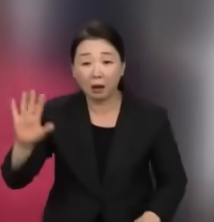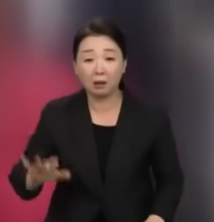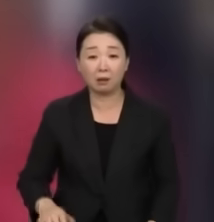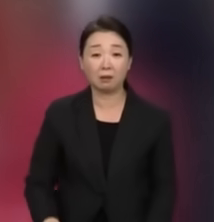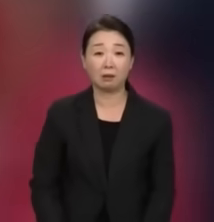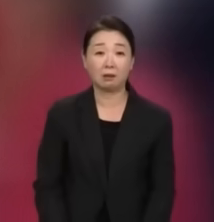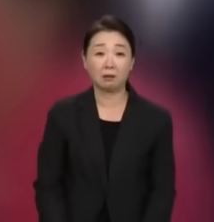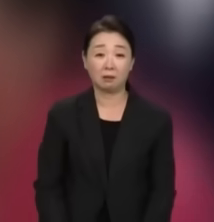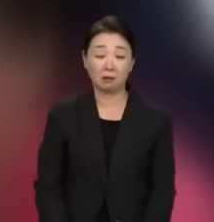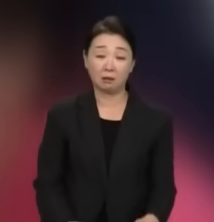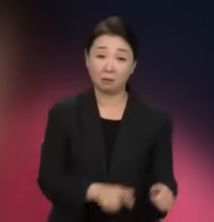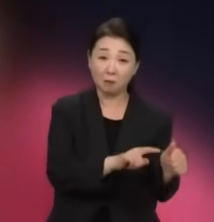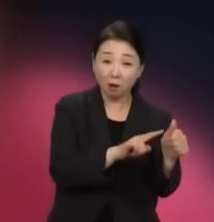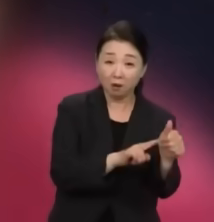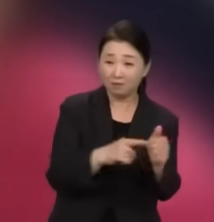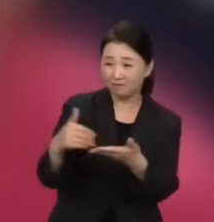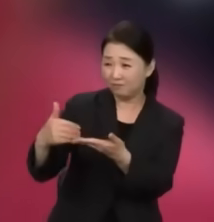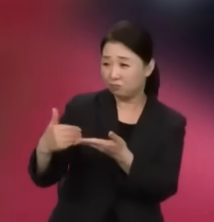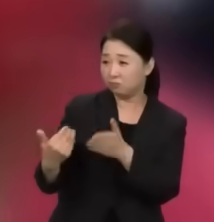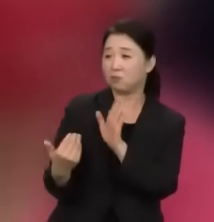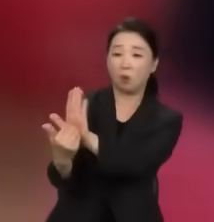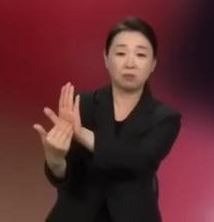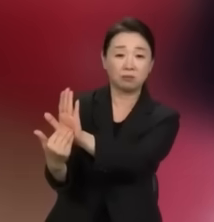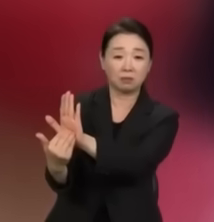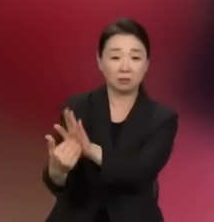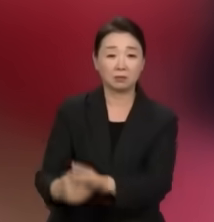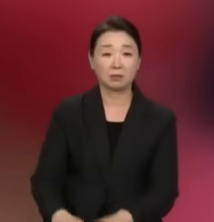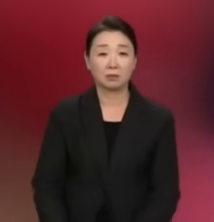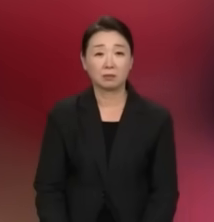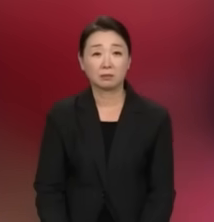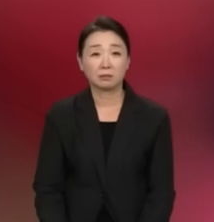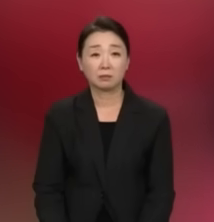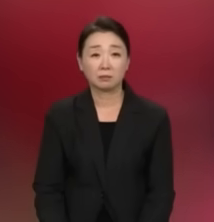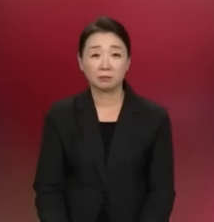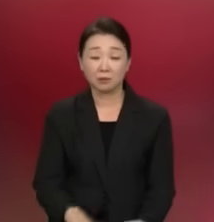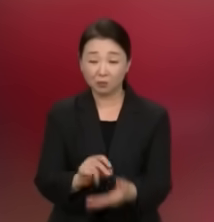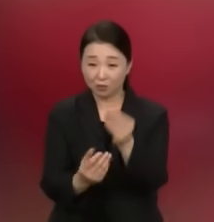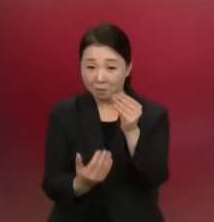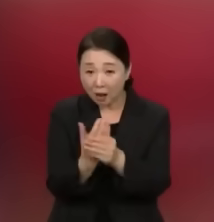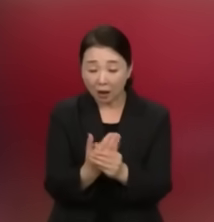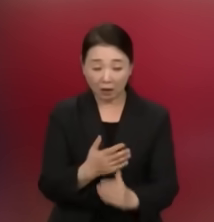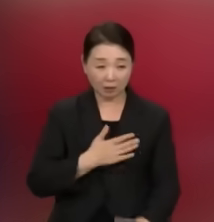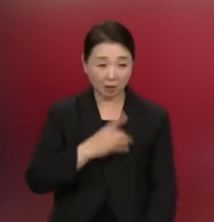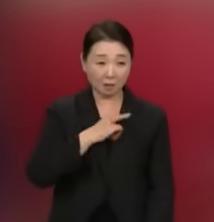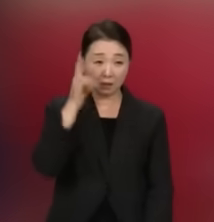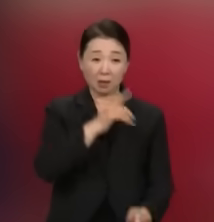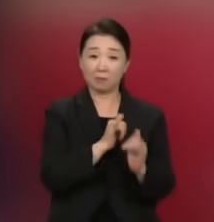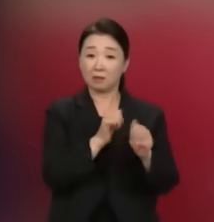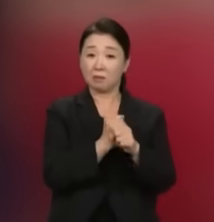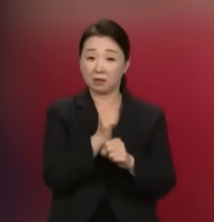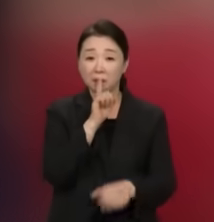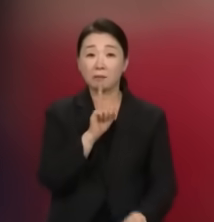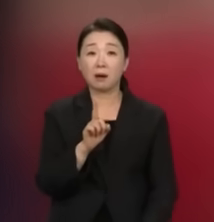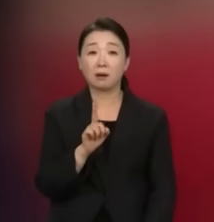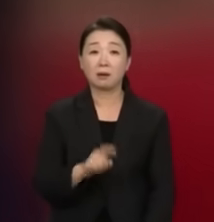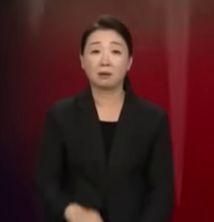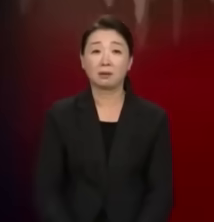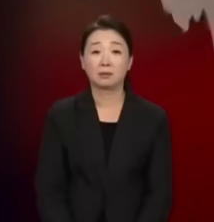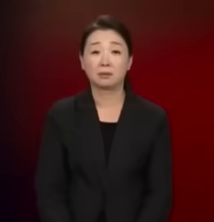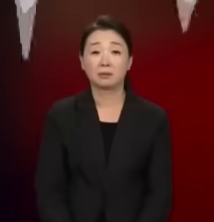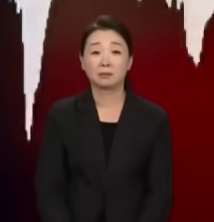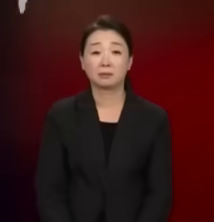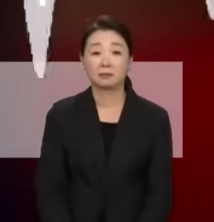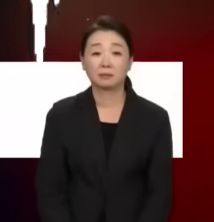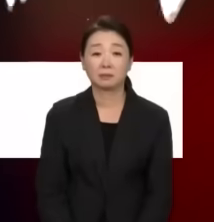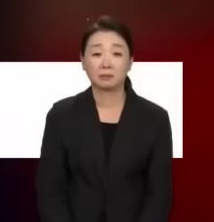명 씨는 오히려 이런 요구를 거부했다고 주장했습니다. 문제가 생기니 자신만 나쁜 사람으로 만든다고도 항변했습니다.